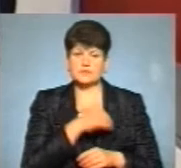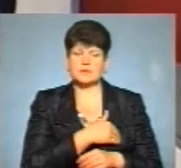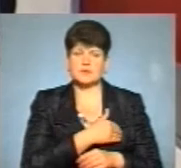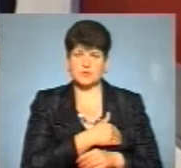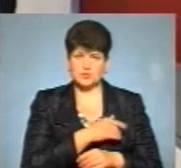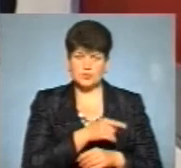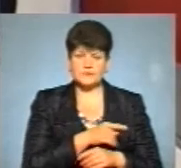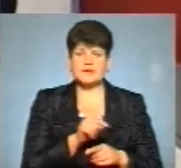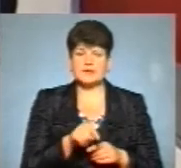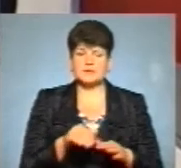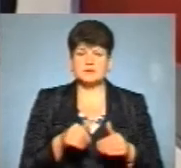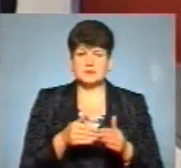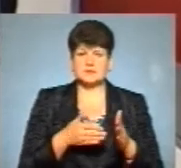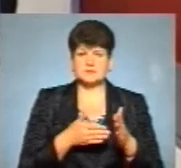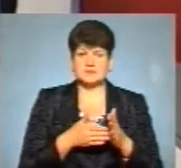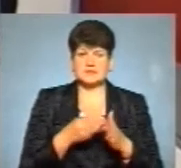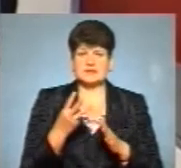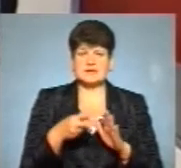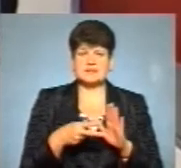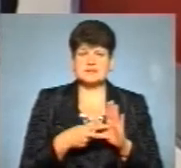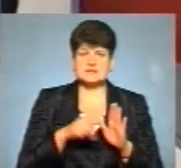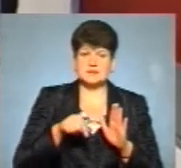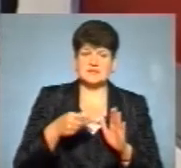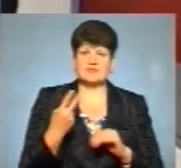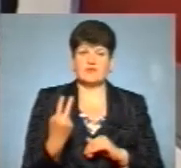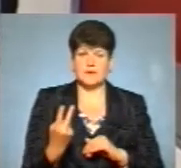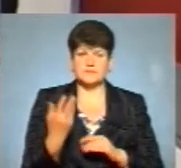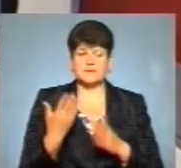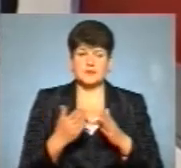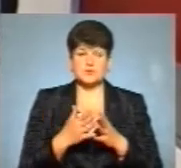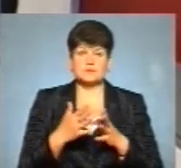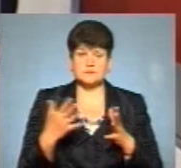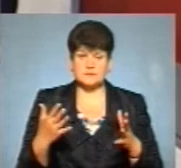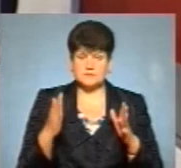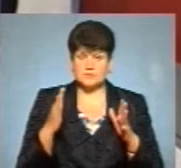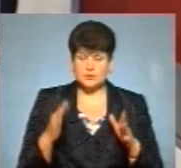Там дана гранична цифра 37,2. Якщо більше, значить,